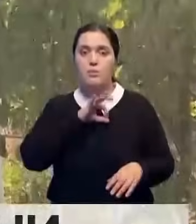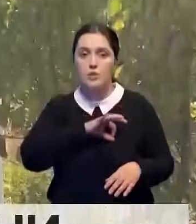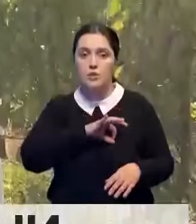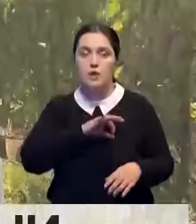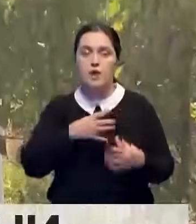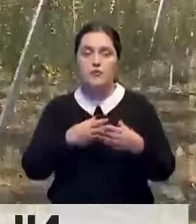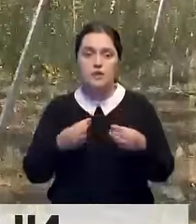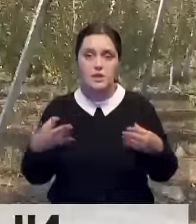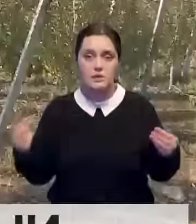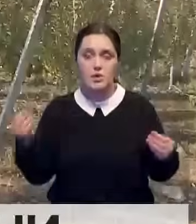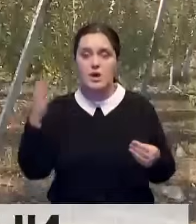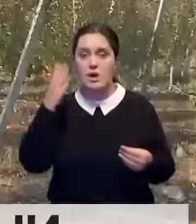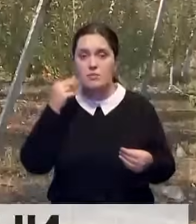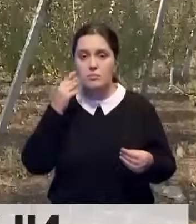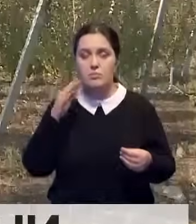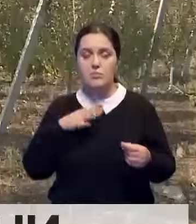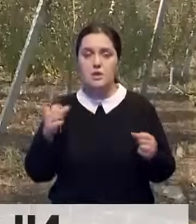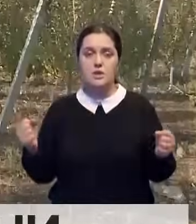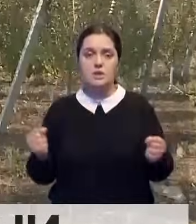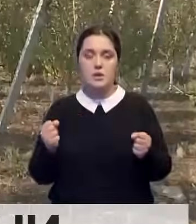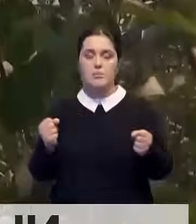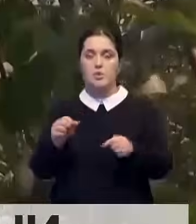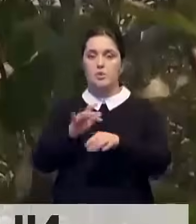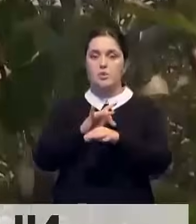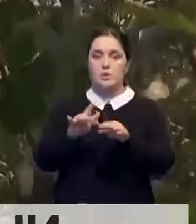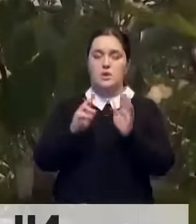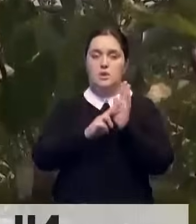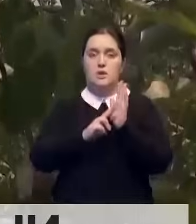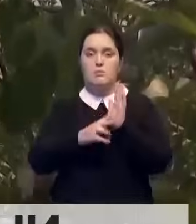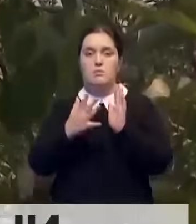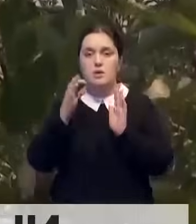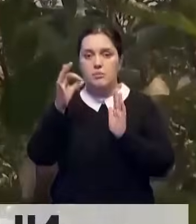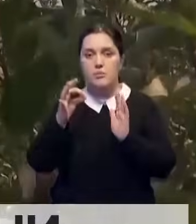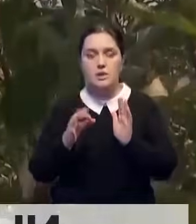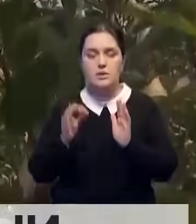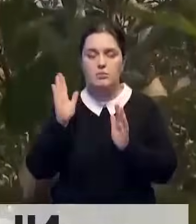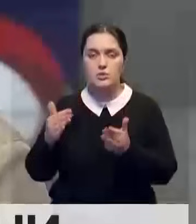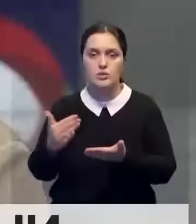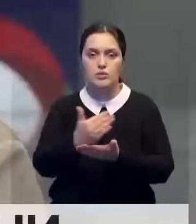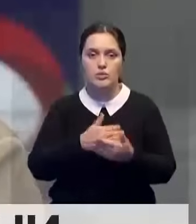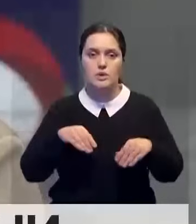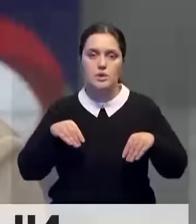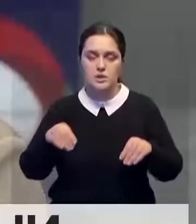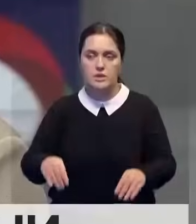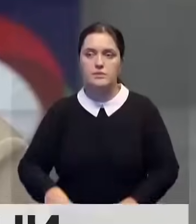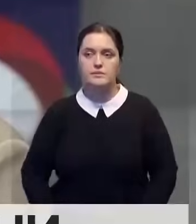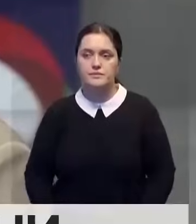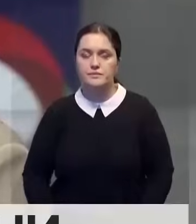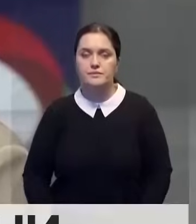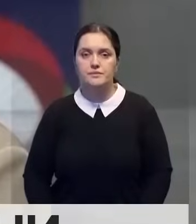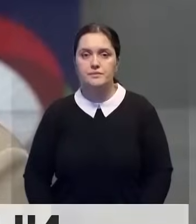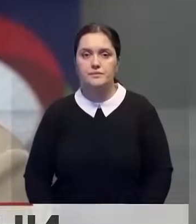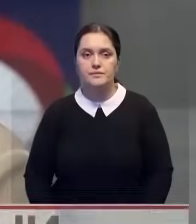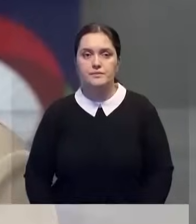этой весной в Алматинской области случились заморозки и уничтожили до 75% будущего урожая. По результатам выезда